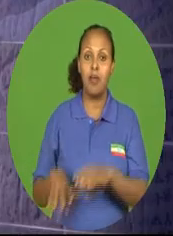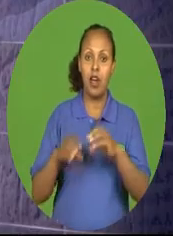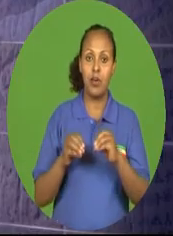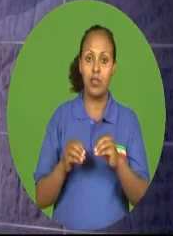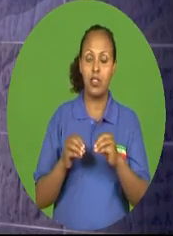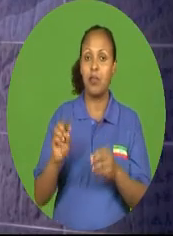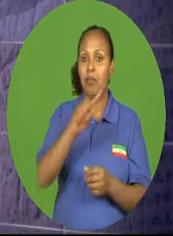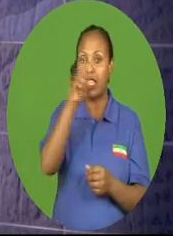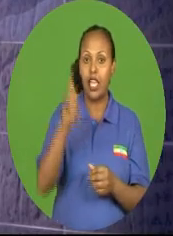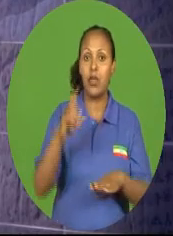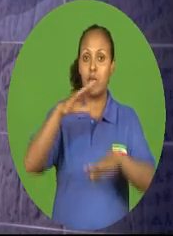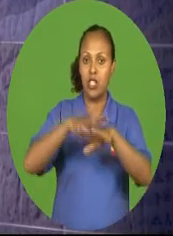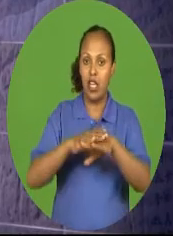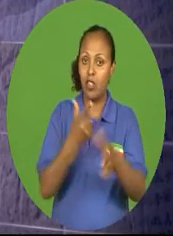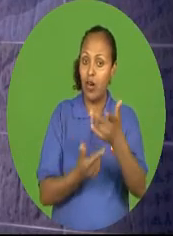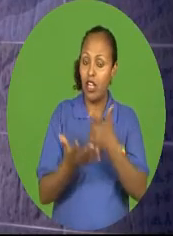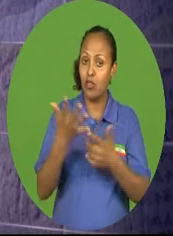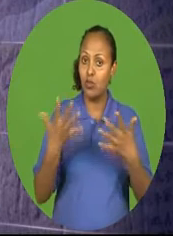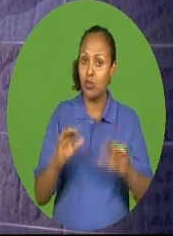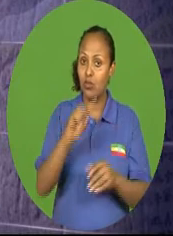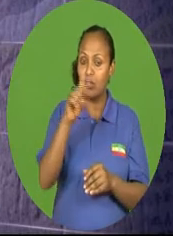ተማሪዎች በጥያቄዎቹ ላይ ተወያያችሁ?